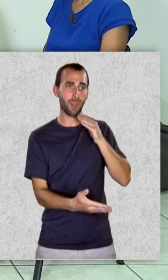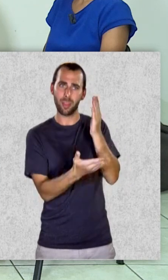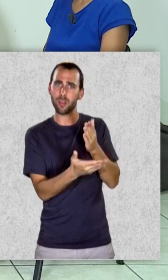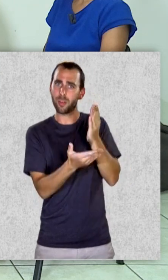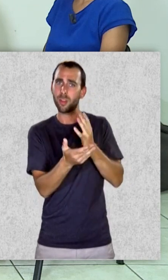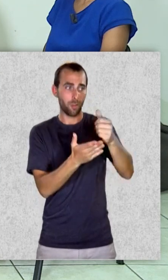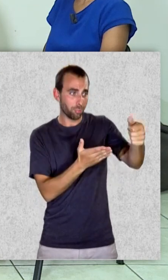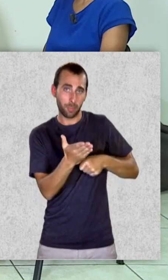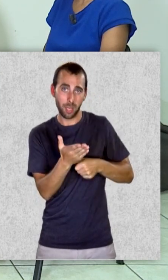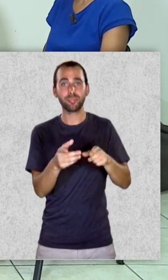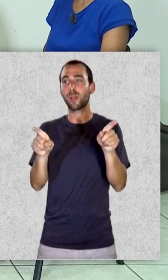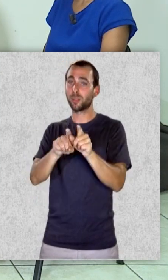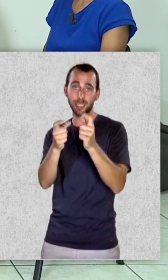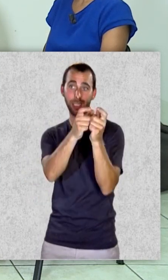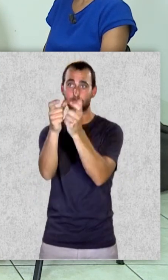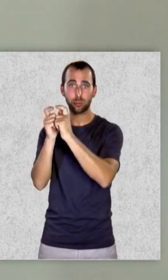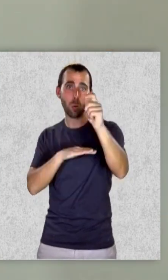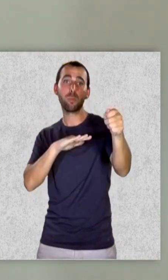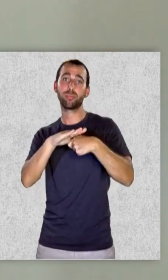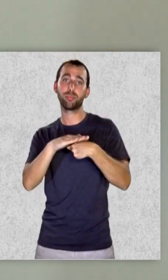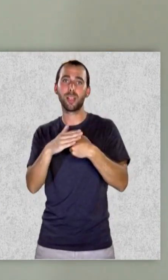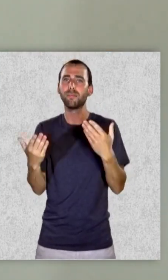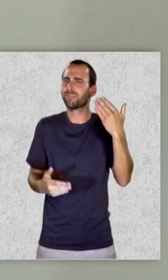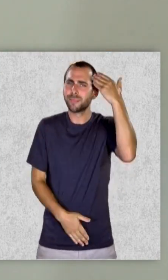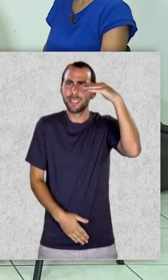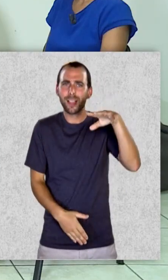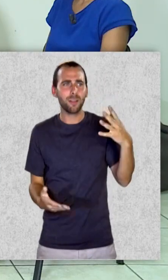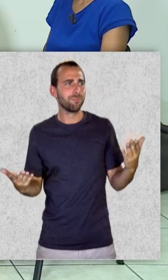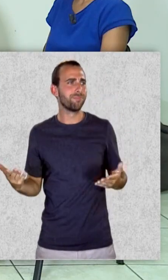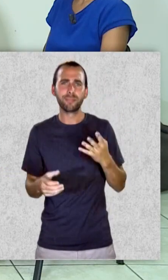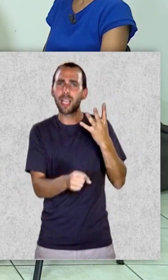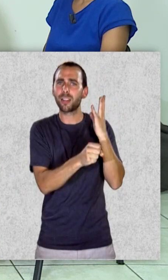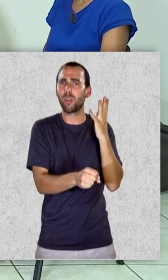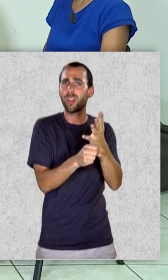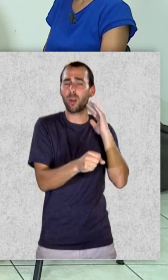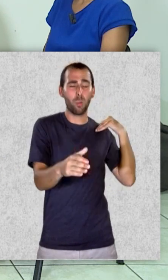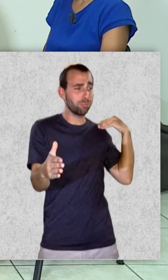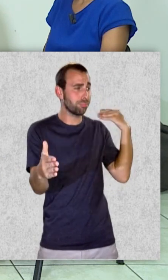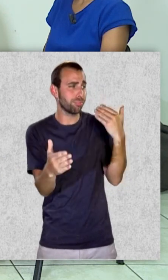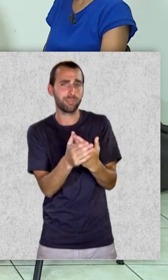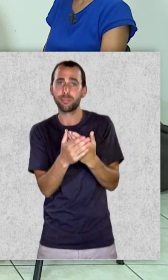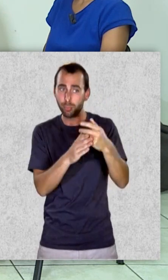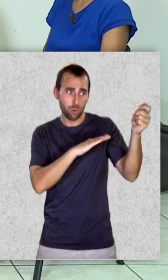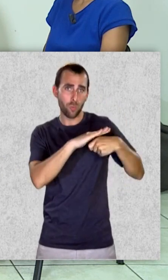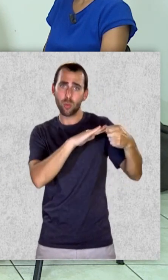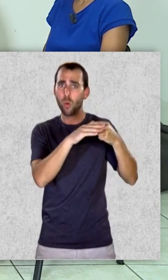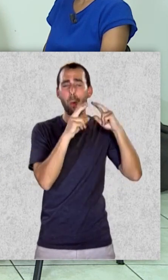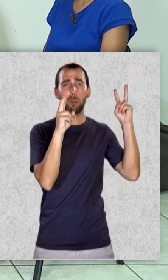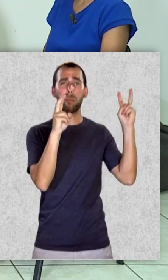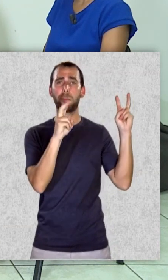fait et les subventions des institutions. Et comme on sait que depuis 4-5 ans, les subventions